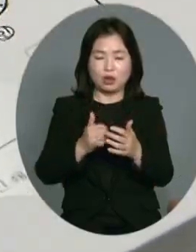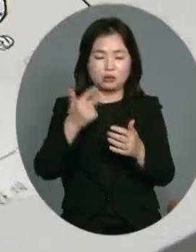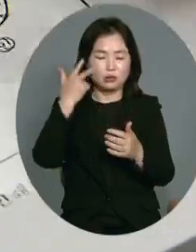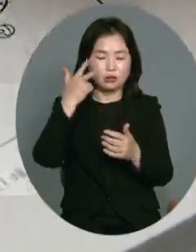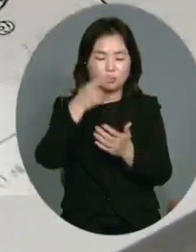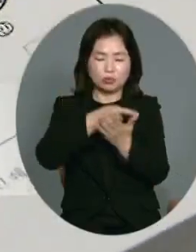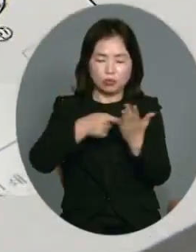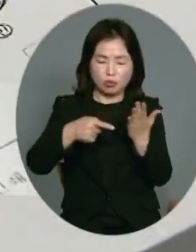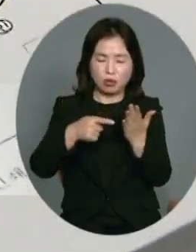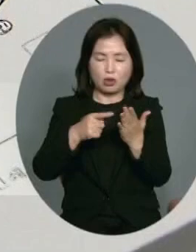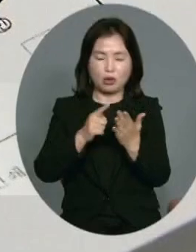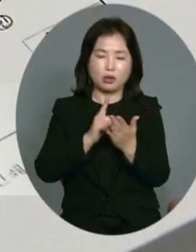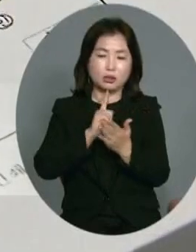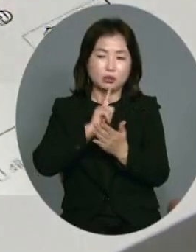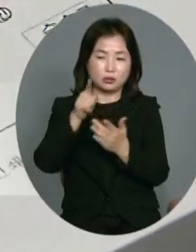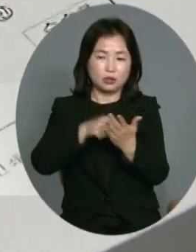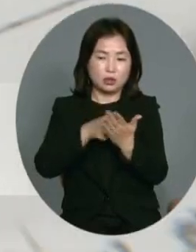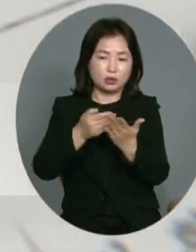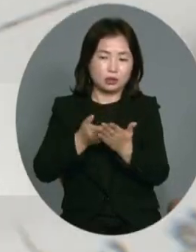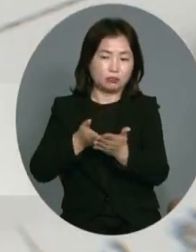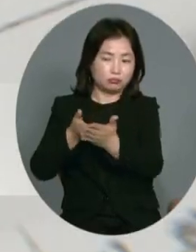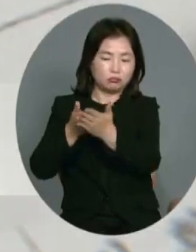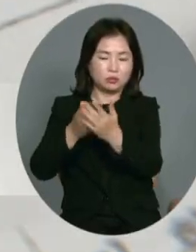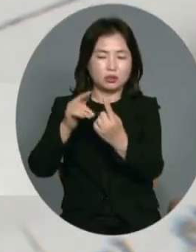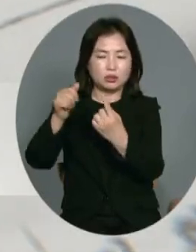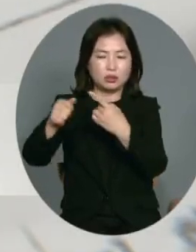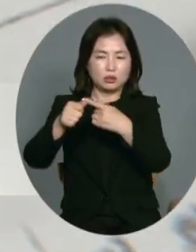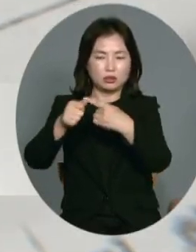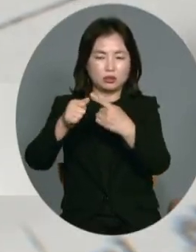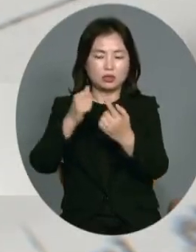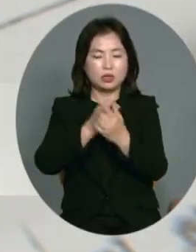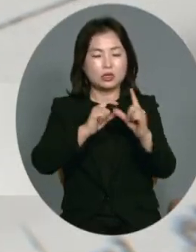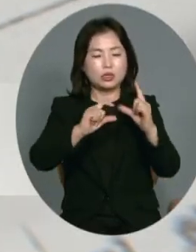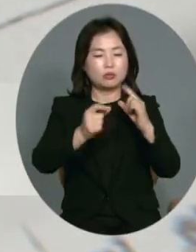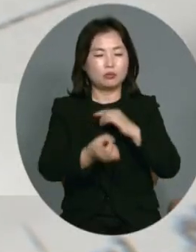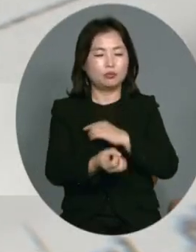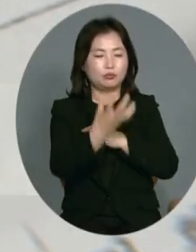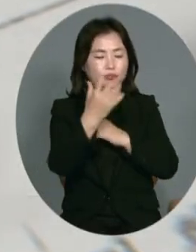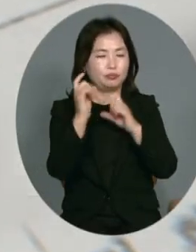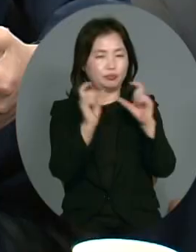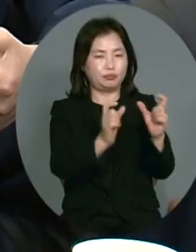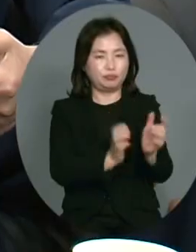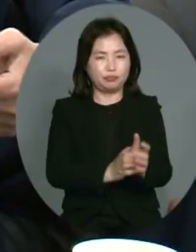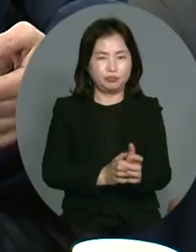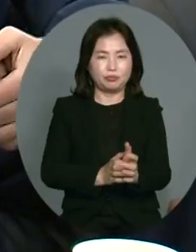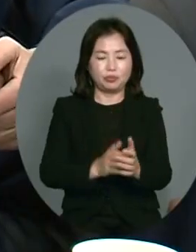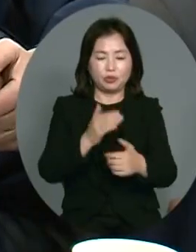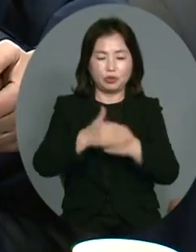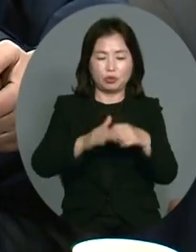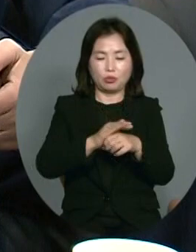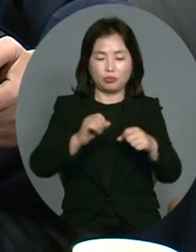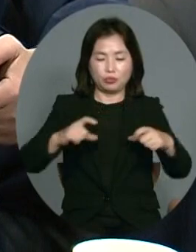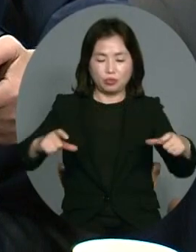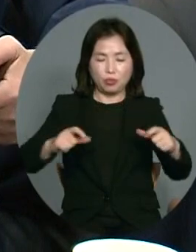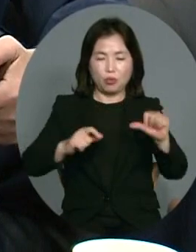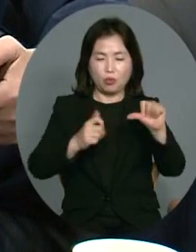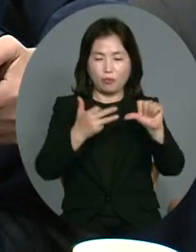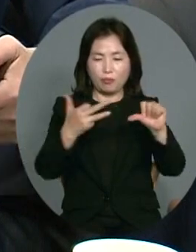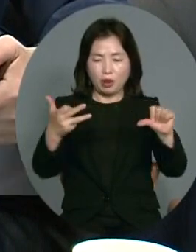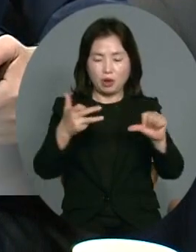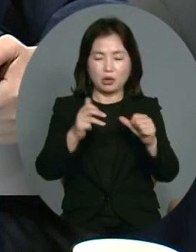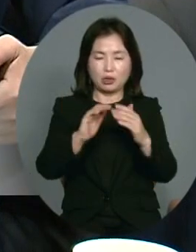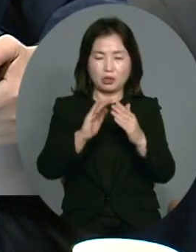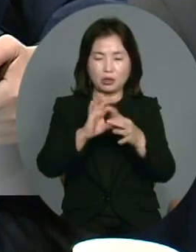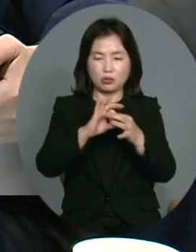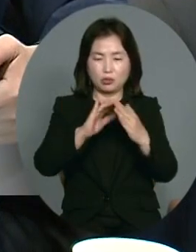정신적 손해배상을 청구했고 법원은 1심에서 원고 일부 승소 판결했습니다. 대구 경북에 있는 5.18 유공자